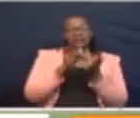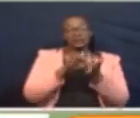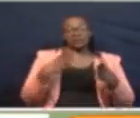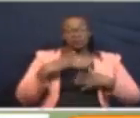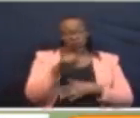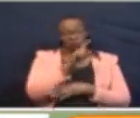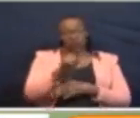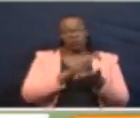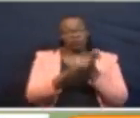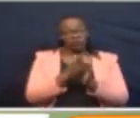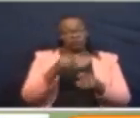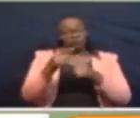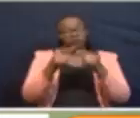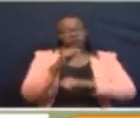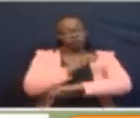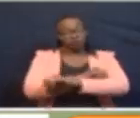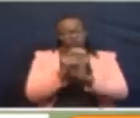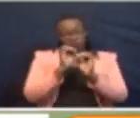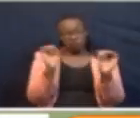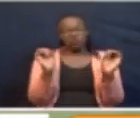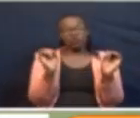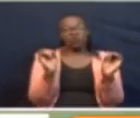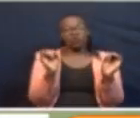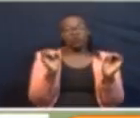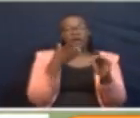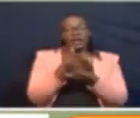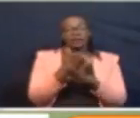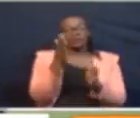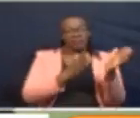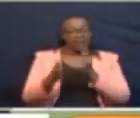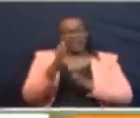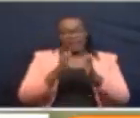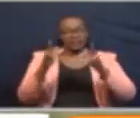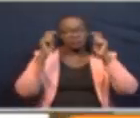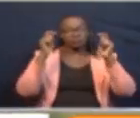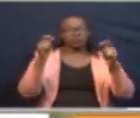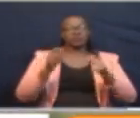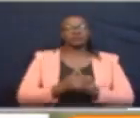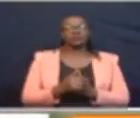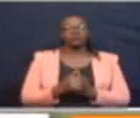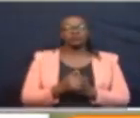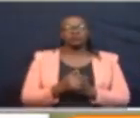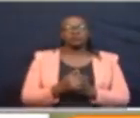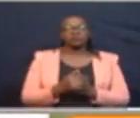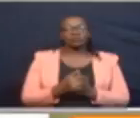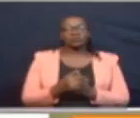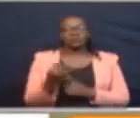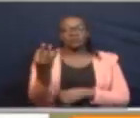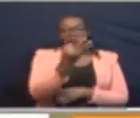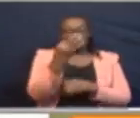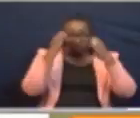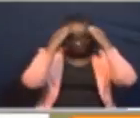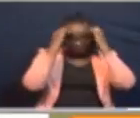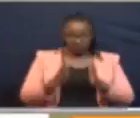na kuendelea na masomo katika shule walizopanga maandamano ya fujo au uvunjaji wa sheria. The 3 students of Chicago Boys in